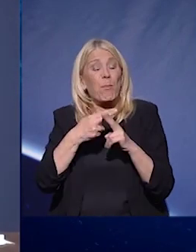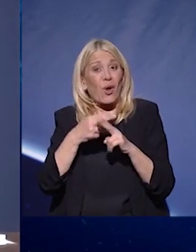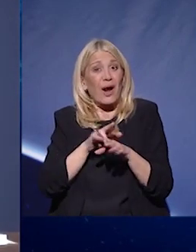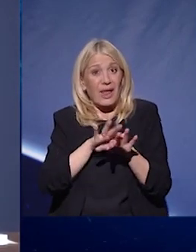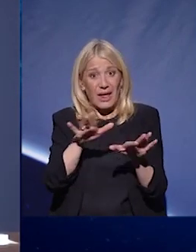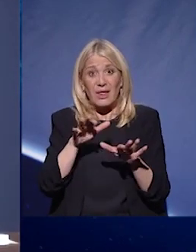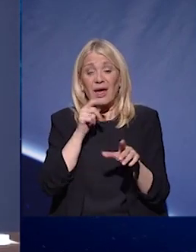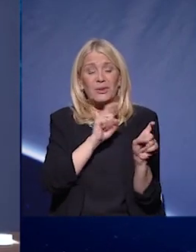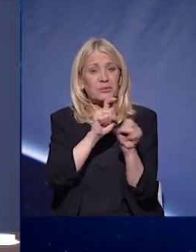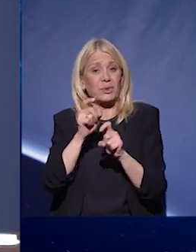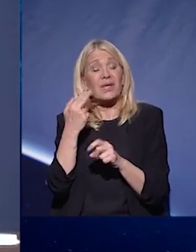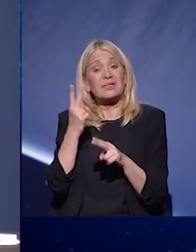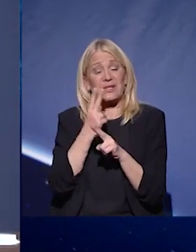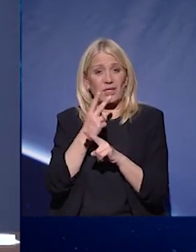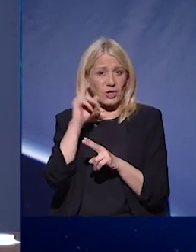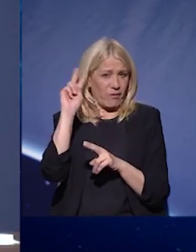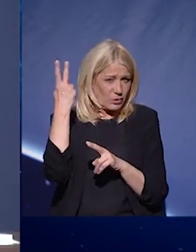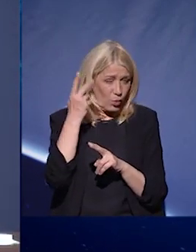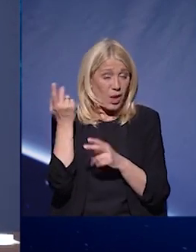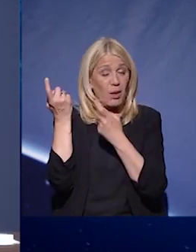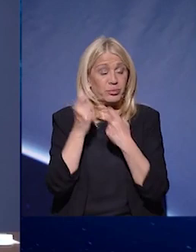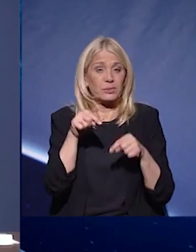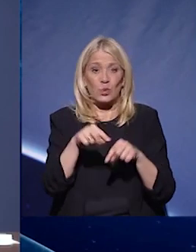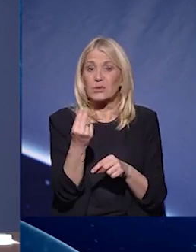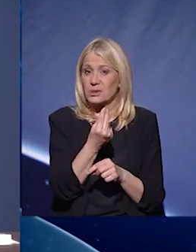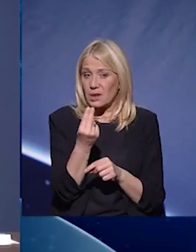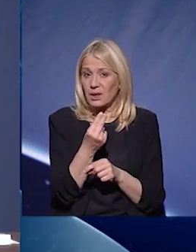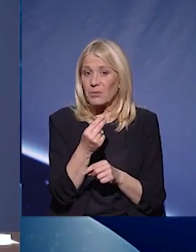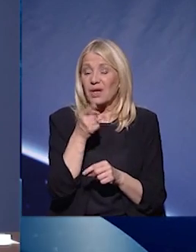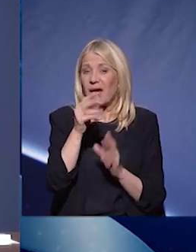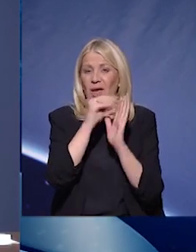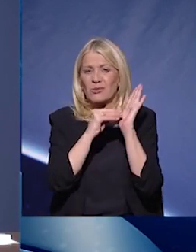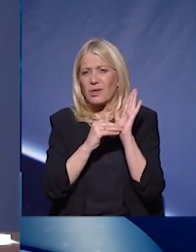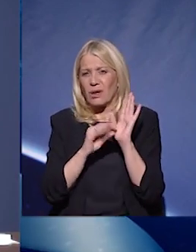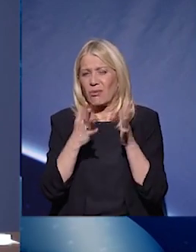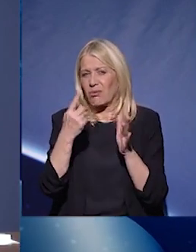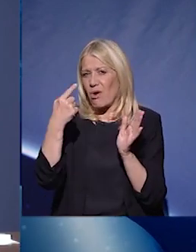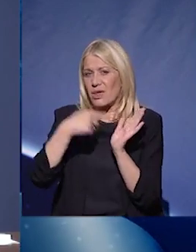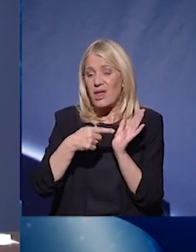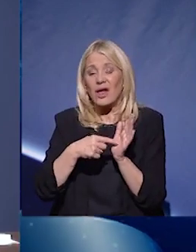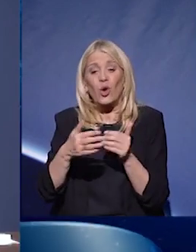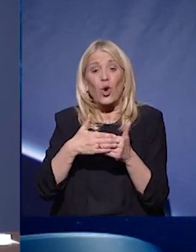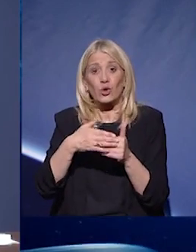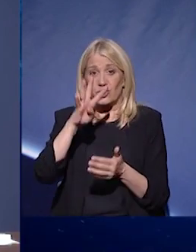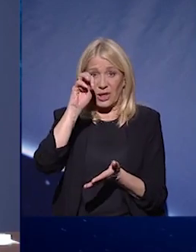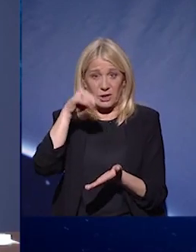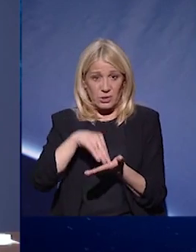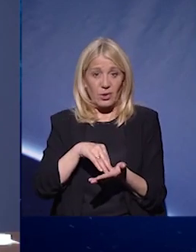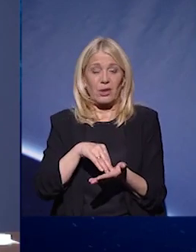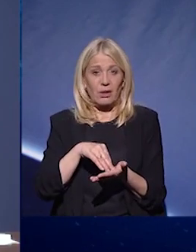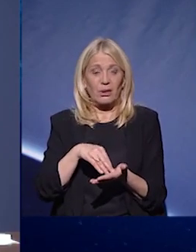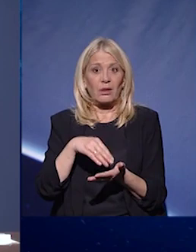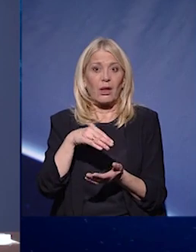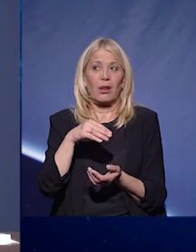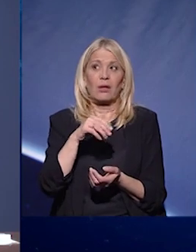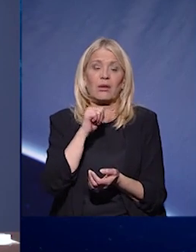obolevanje i transmisiju iz zemalja iz kojih su došli. Taj uzorak od 1000 u odnosu na 400.000 je